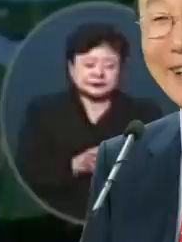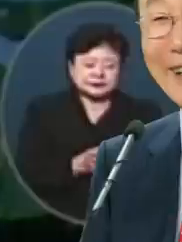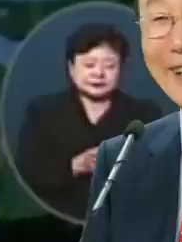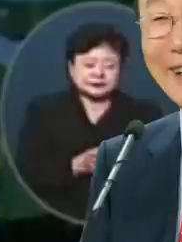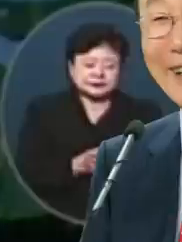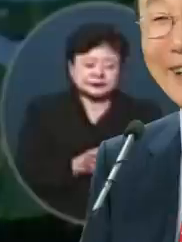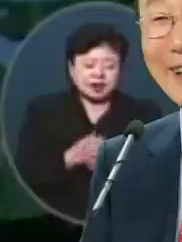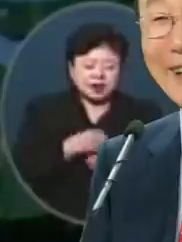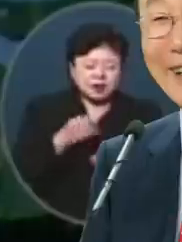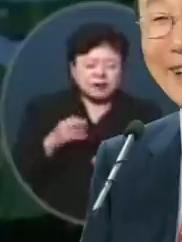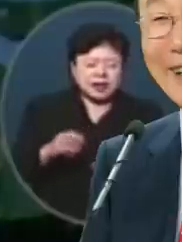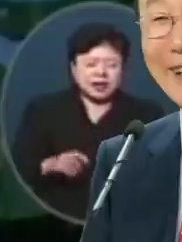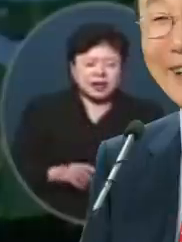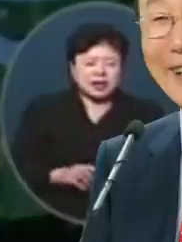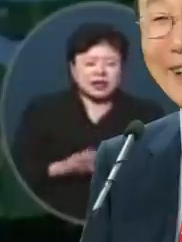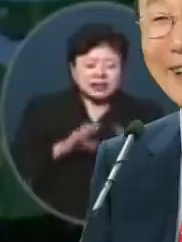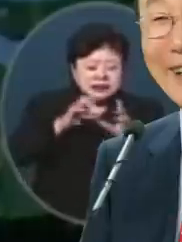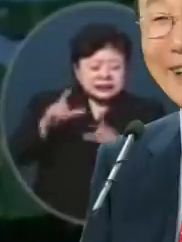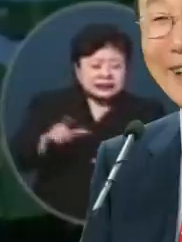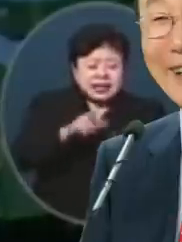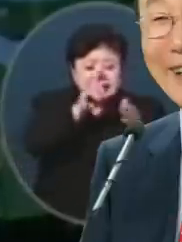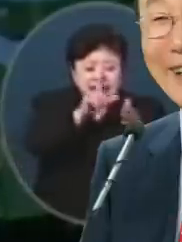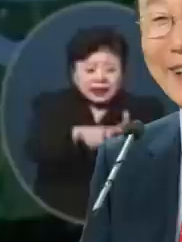이 험한 세상에 살면서